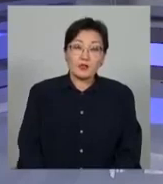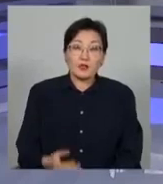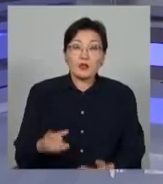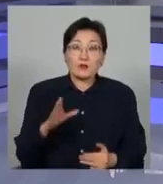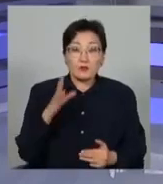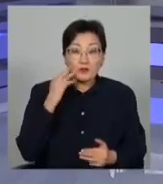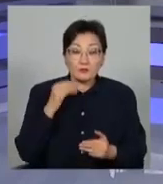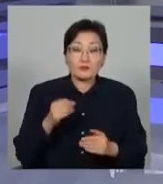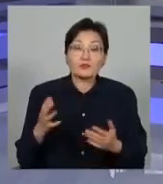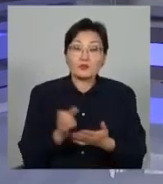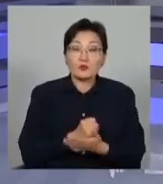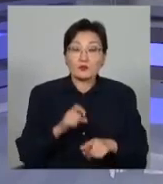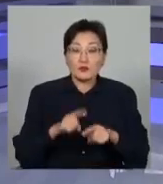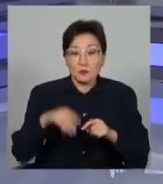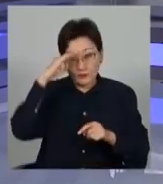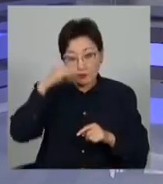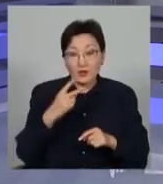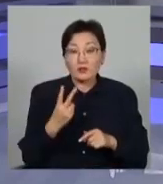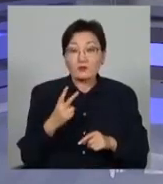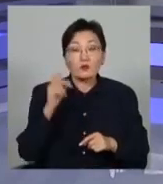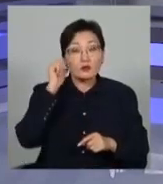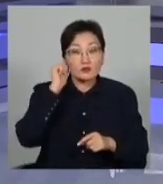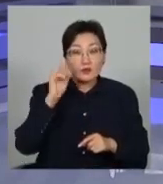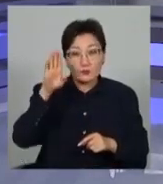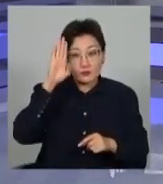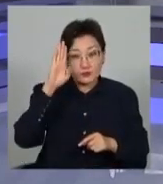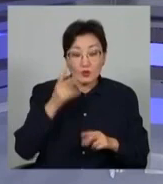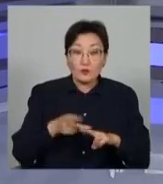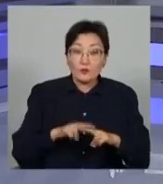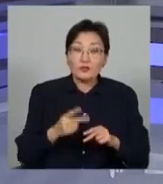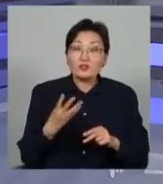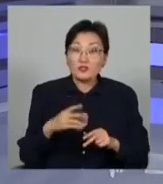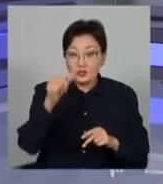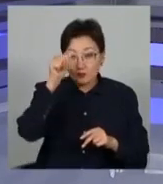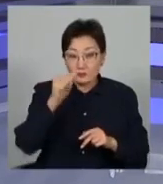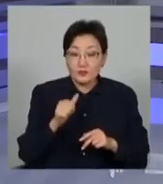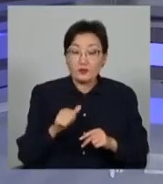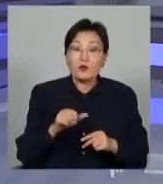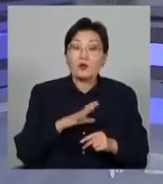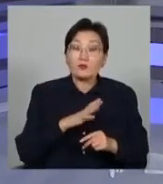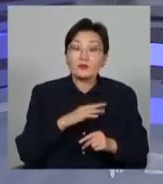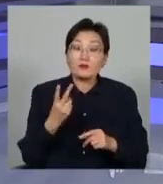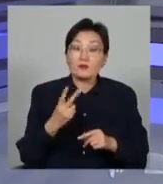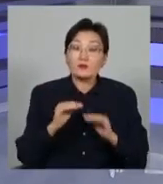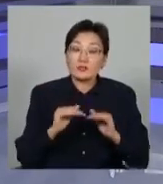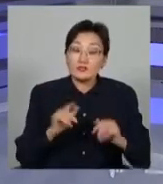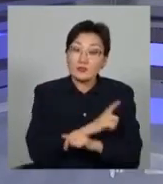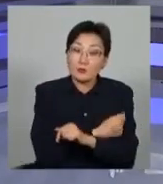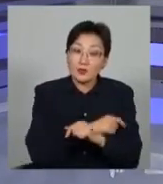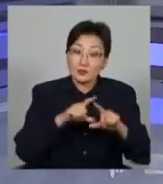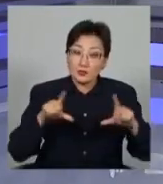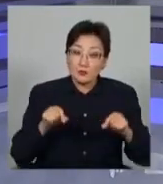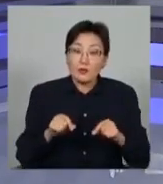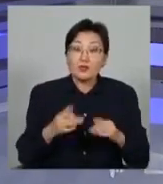В Алматы нашелся родной отец 2-летнего Танирбергена Тлепаева, который 4 месяца пробыл во второй детской горбольнице.